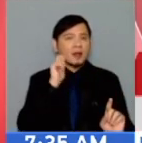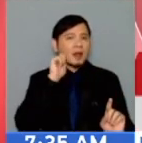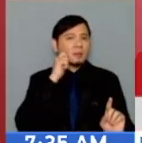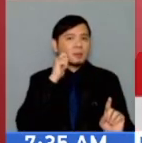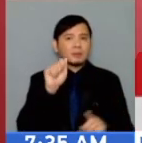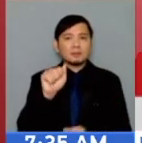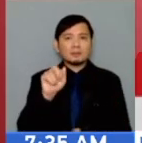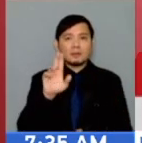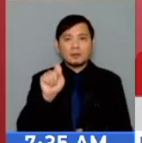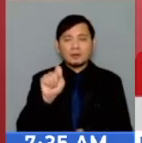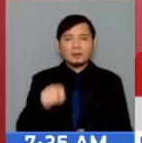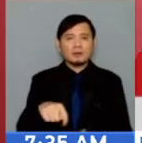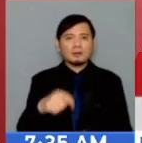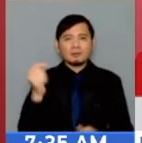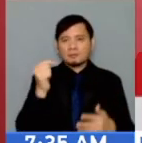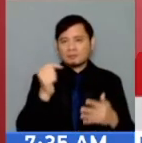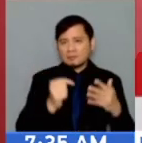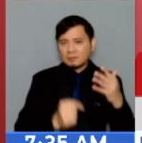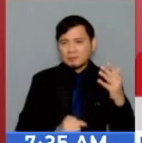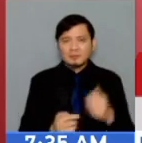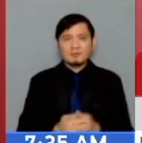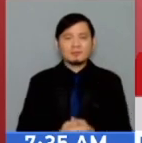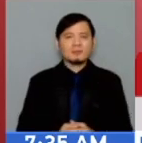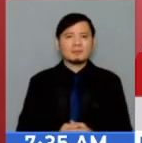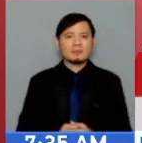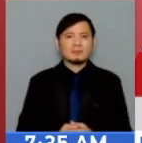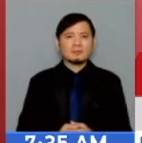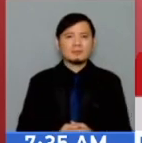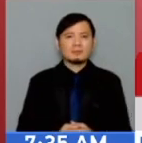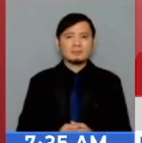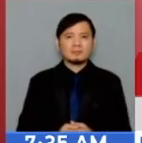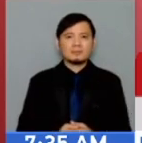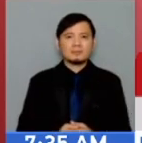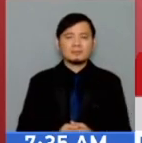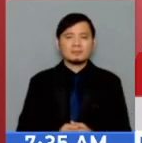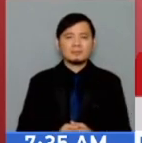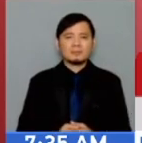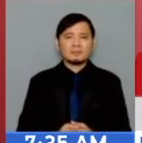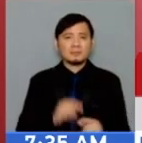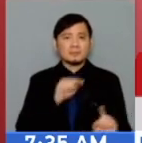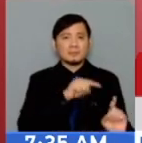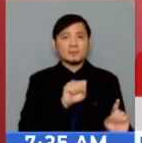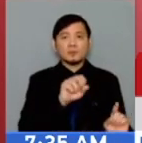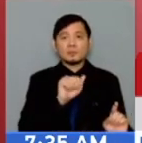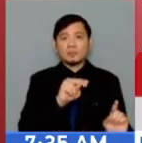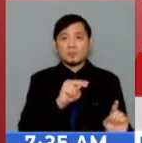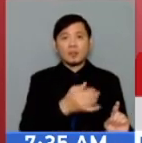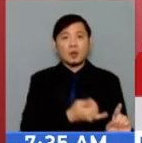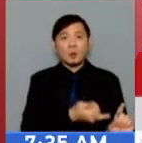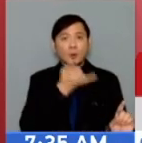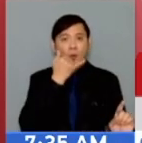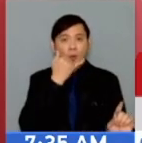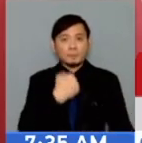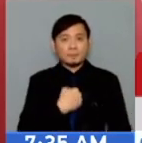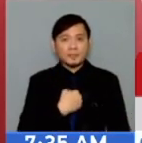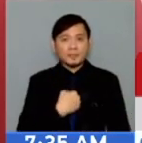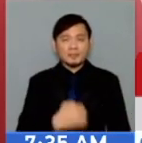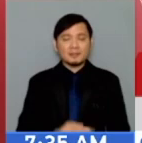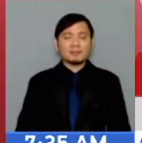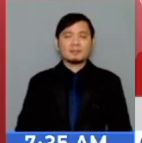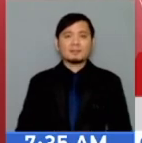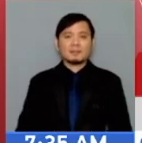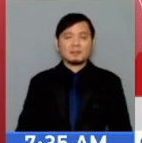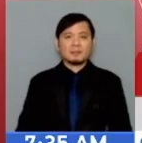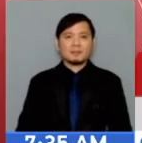sa Tagaytay pag nandoon kami. And so she called back. Usually yan hindi naman